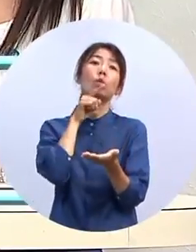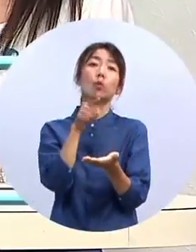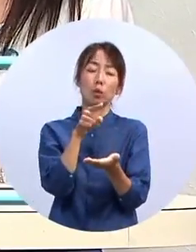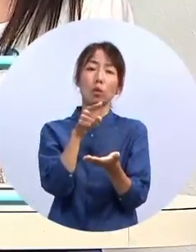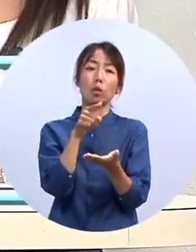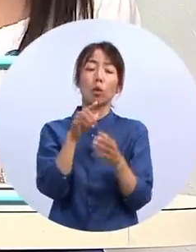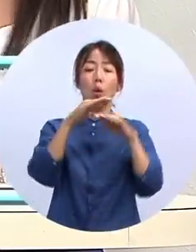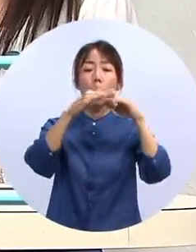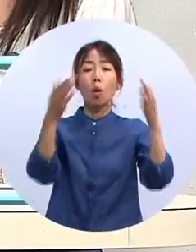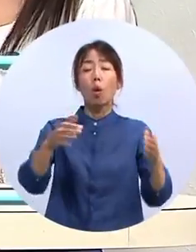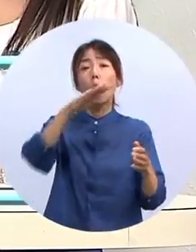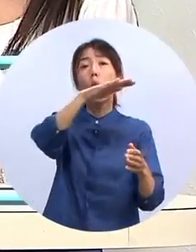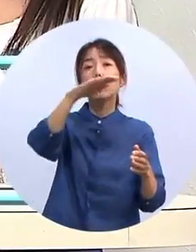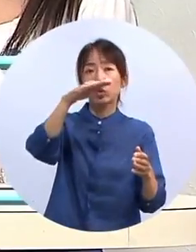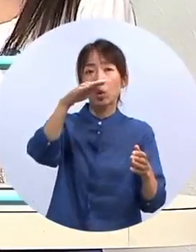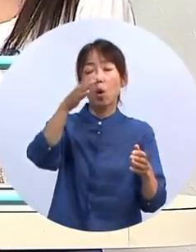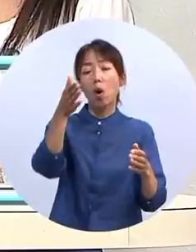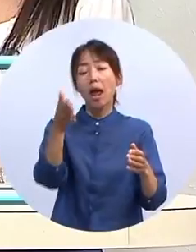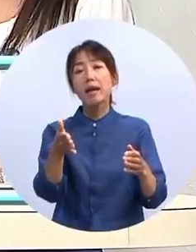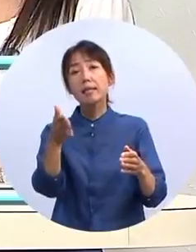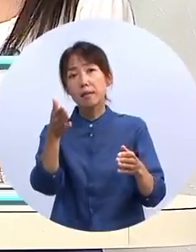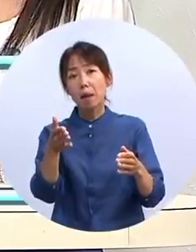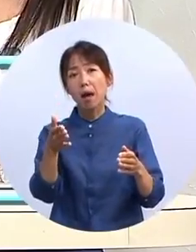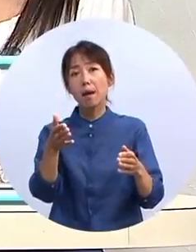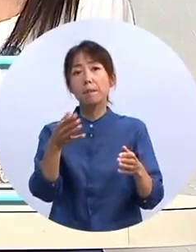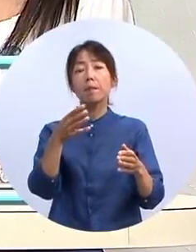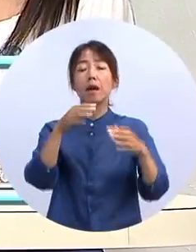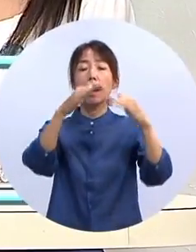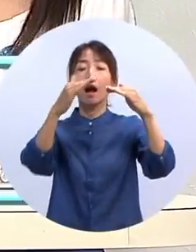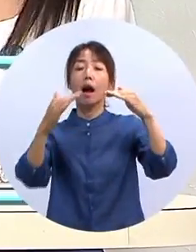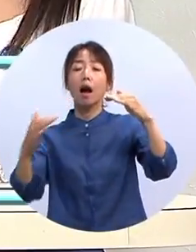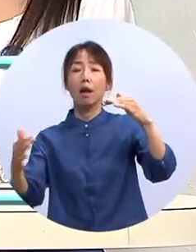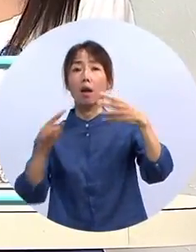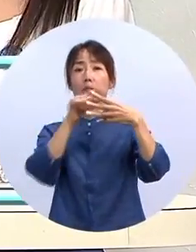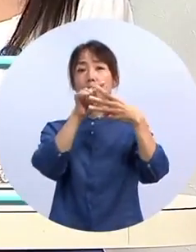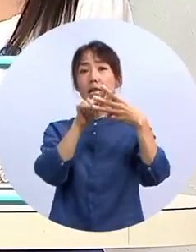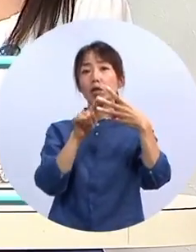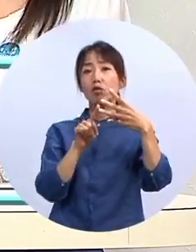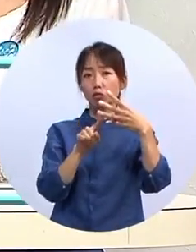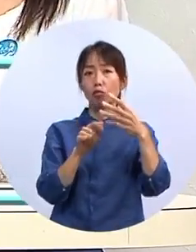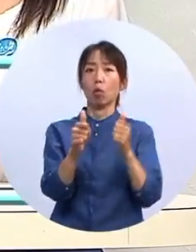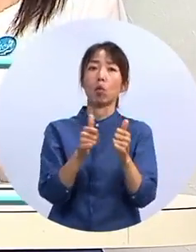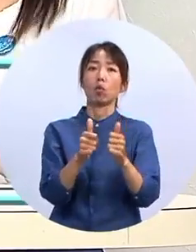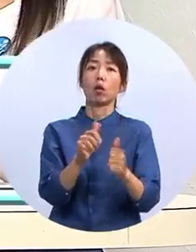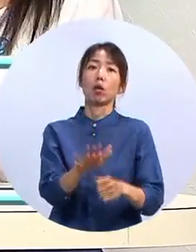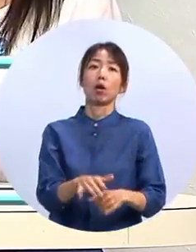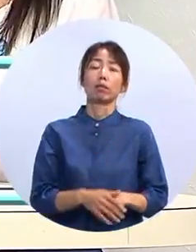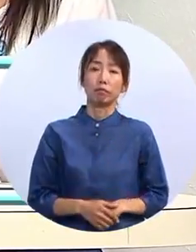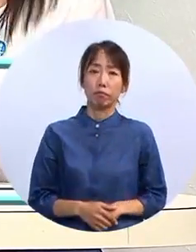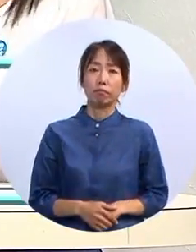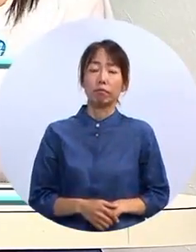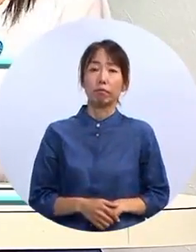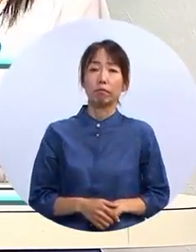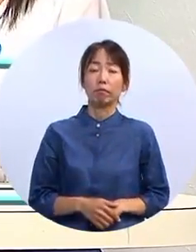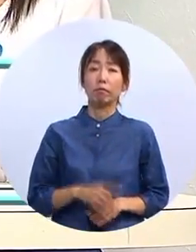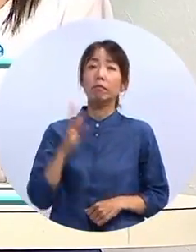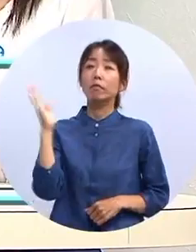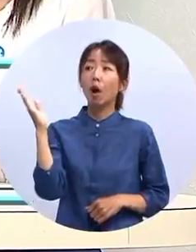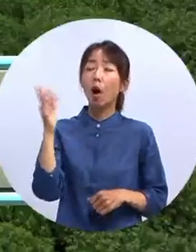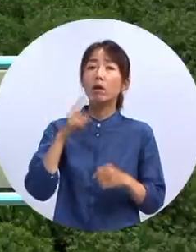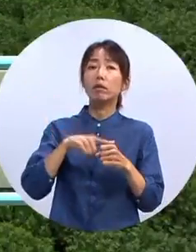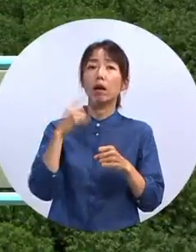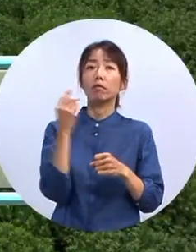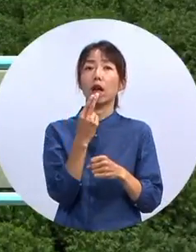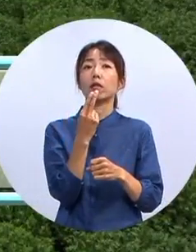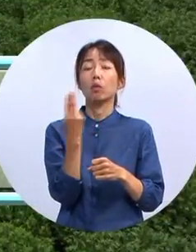壁面緑化、緑のカーテンの3つでそれぞれコンテストをします。こちらが昨年度の屋上緑化の